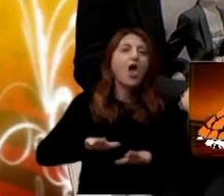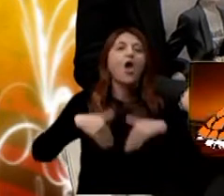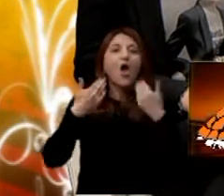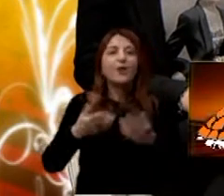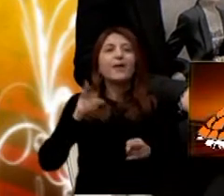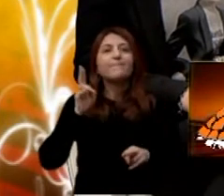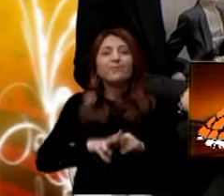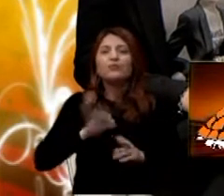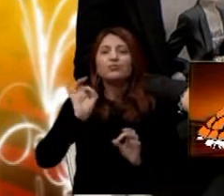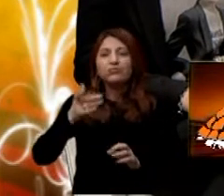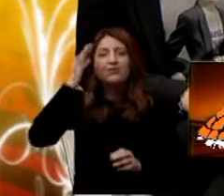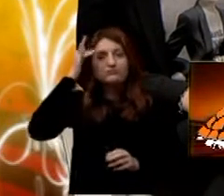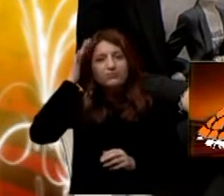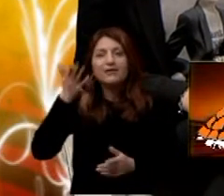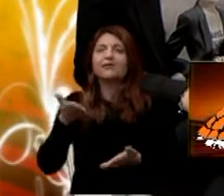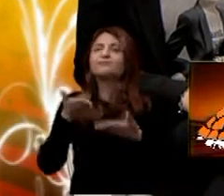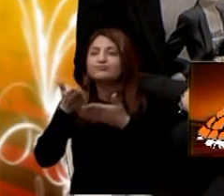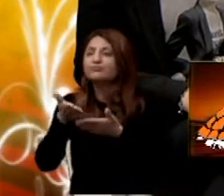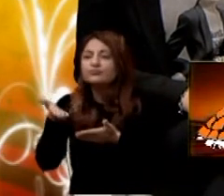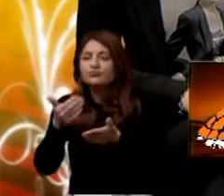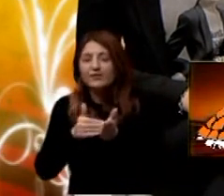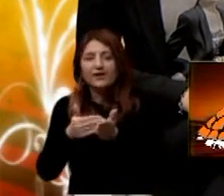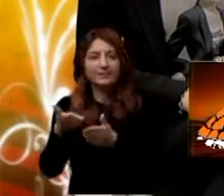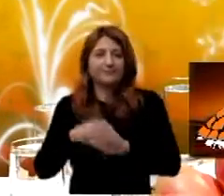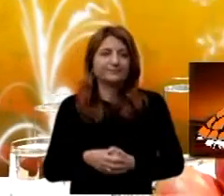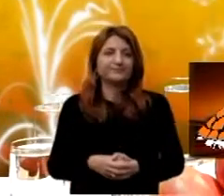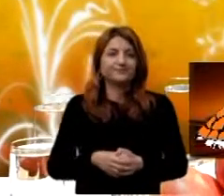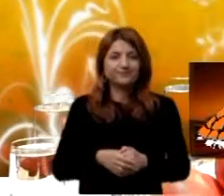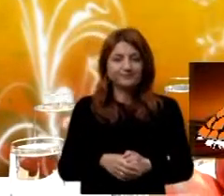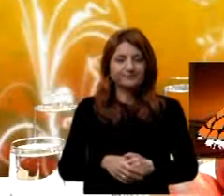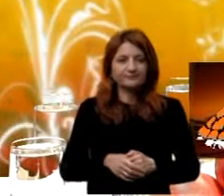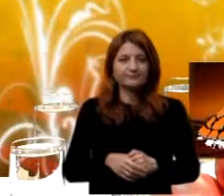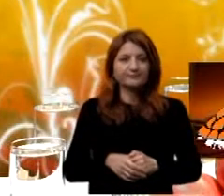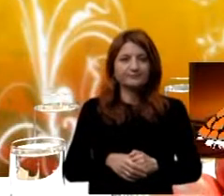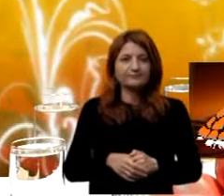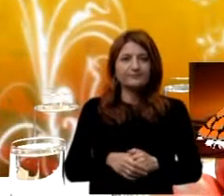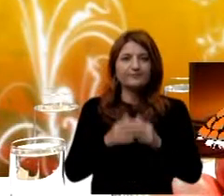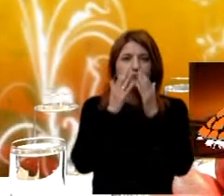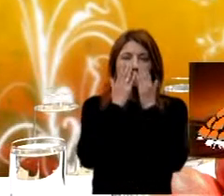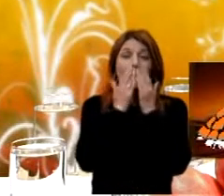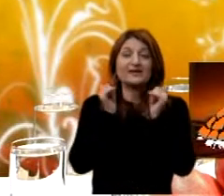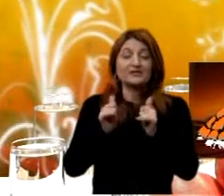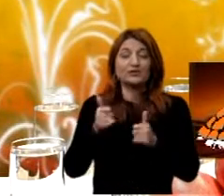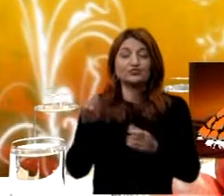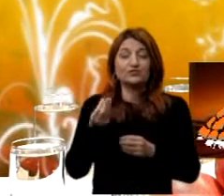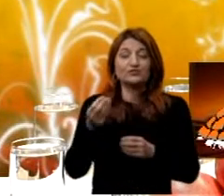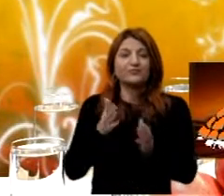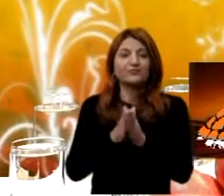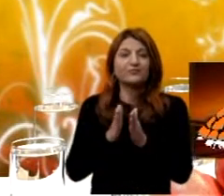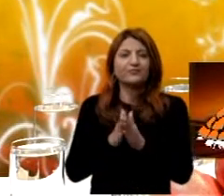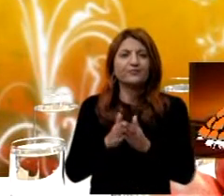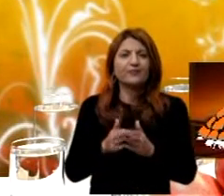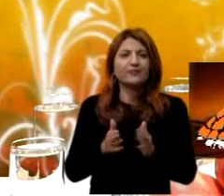prava skrb, odnosno prava preporuka. Znači, sad ćemo se još vratiti na nešto što nisam čula u odgovoru, a to je